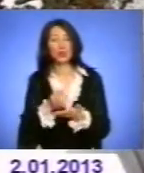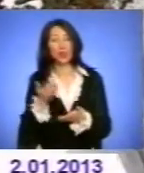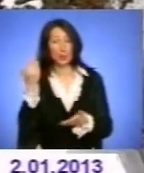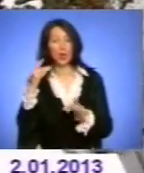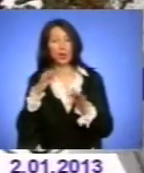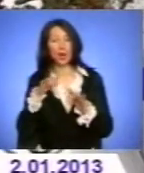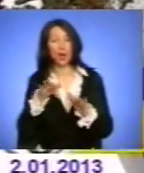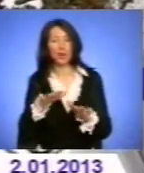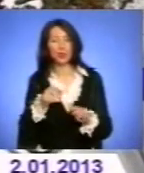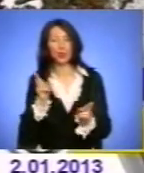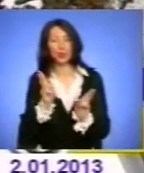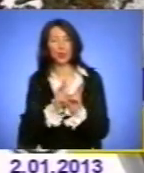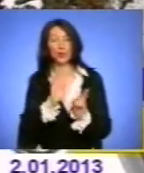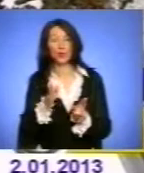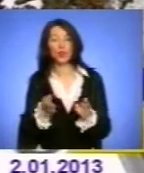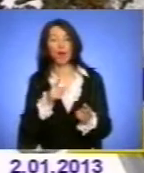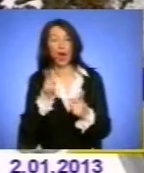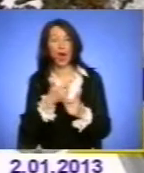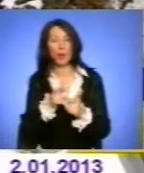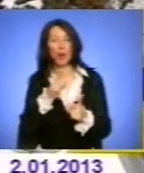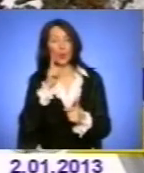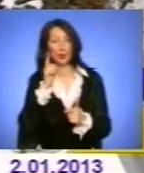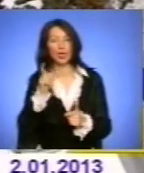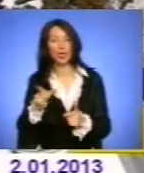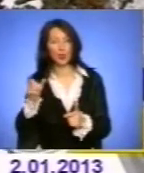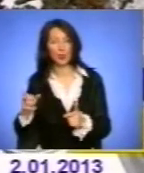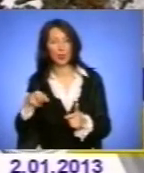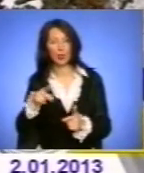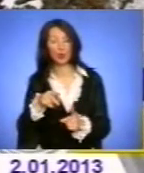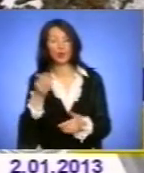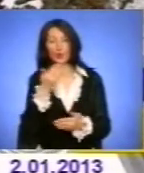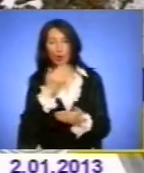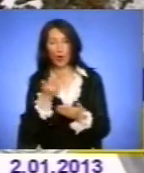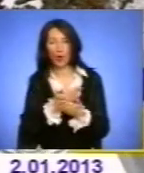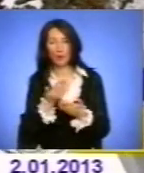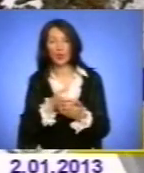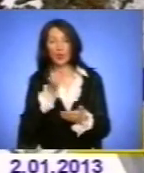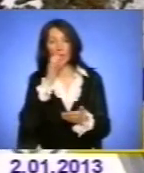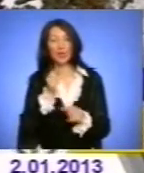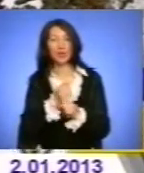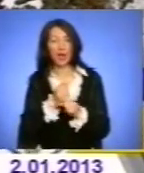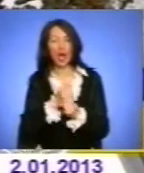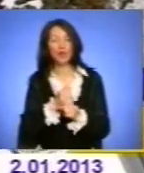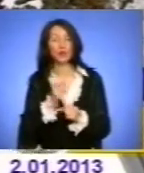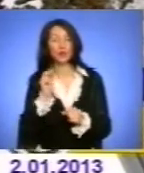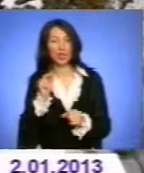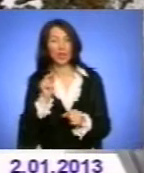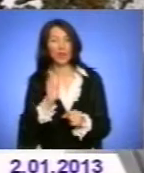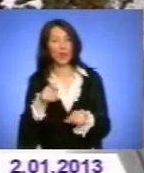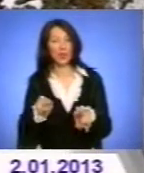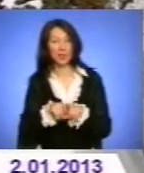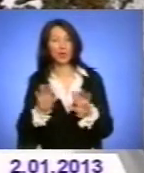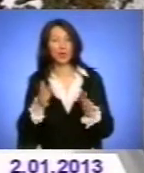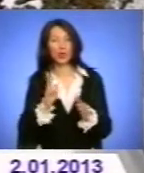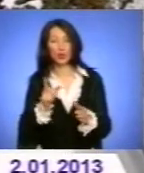зустрічі відбуваються там, або молоді люди йдуть в кіно, або випивають там чашку кави, келих кави там, чи чаю. Але бувають такі випадки, що люди після